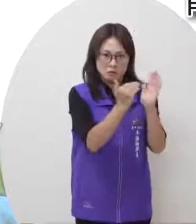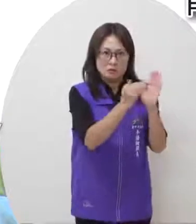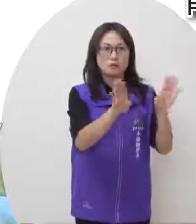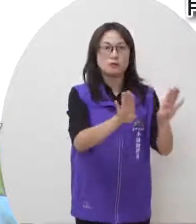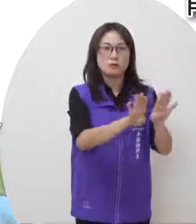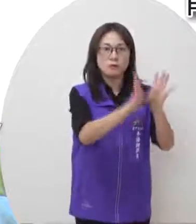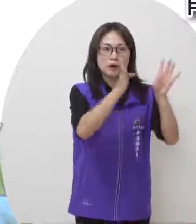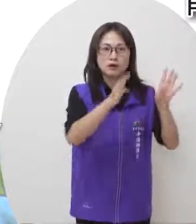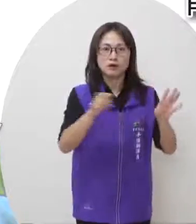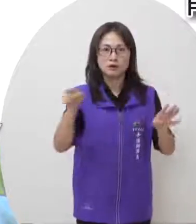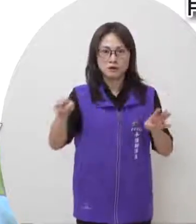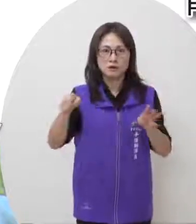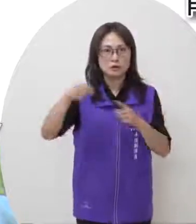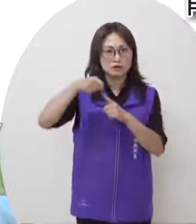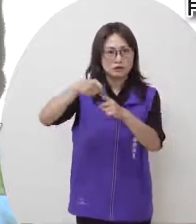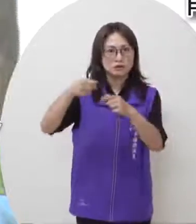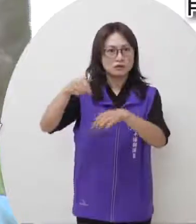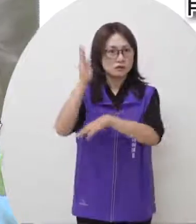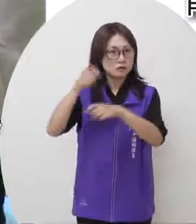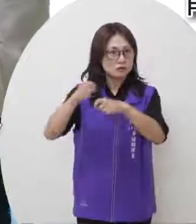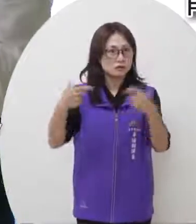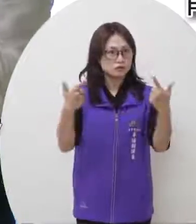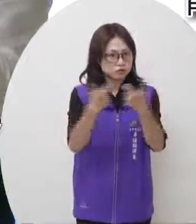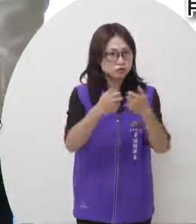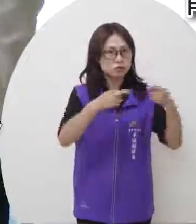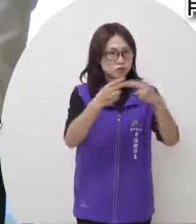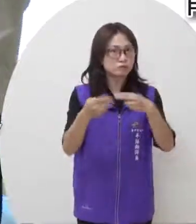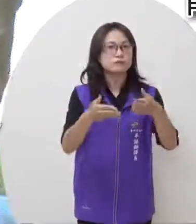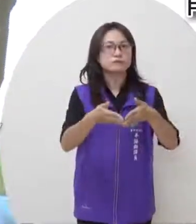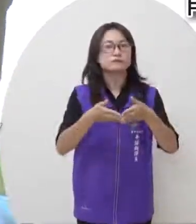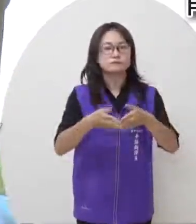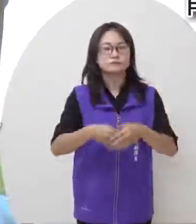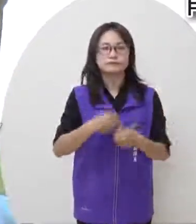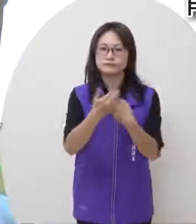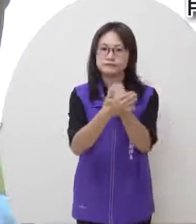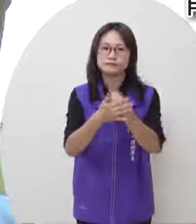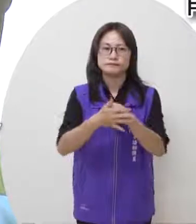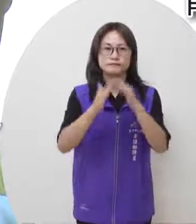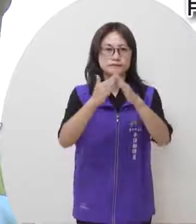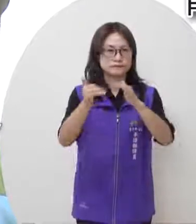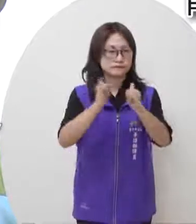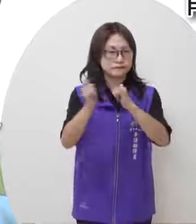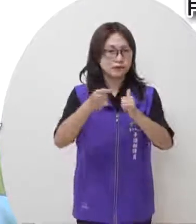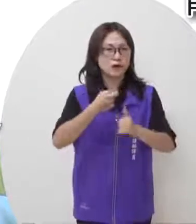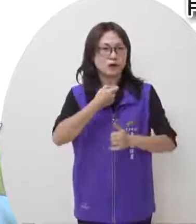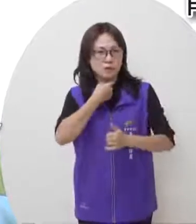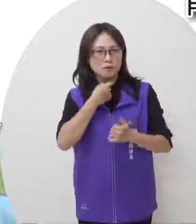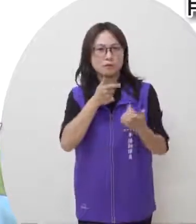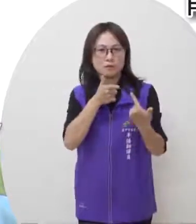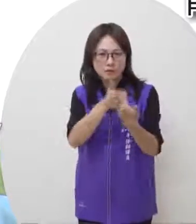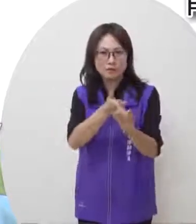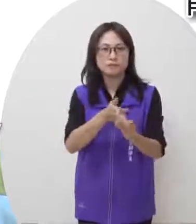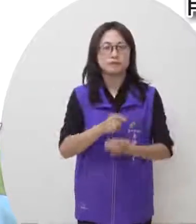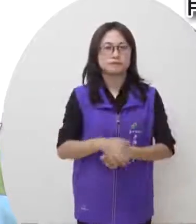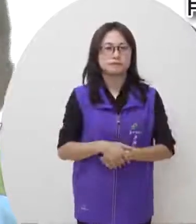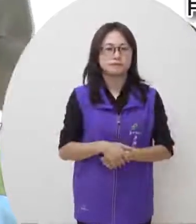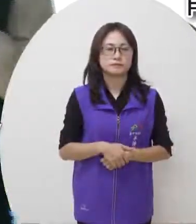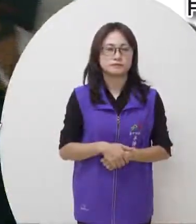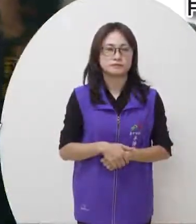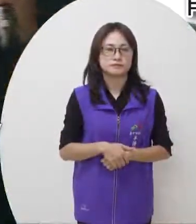关的这些配套，然后调整，那也能保障我们相关市民的需要以及后续的这些大众运输的长久